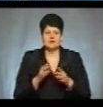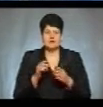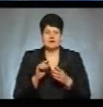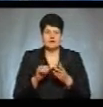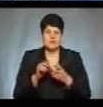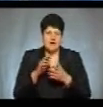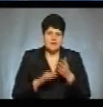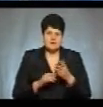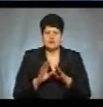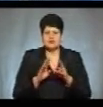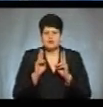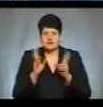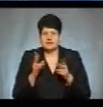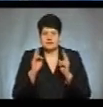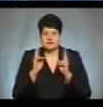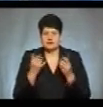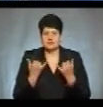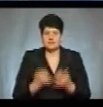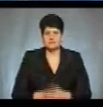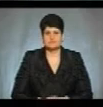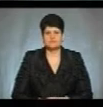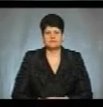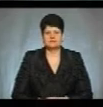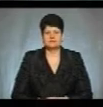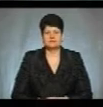наразі невідомо.